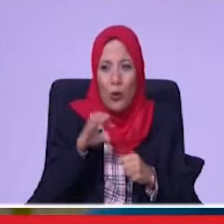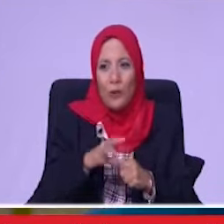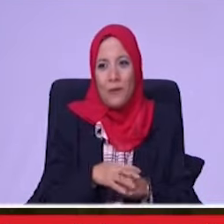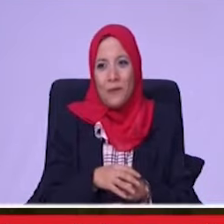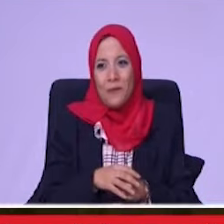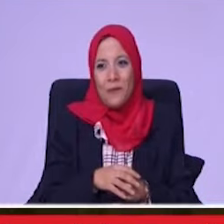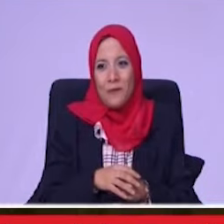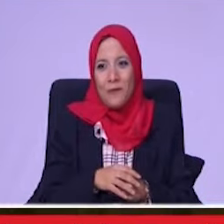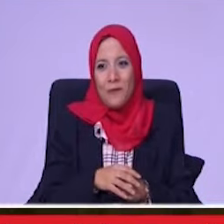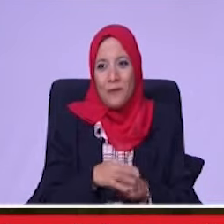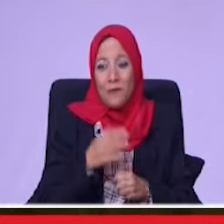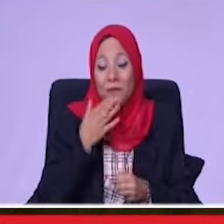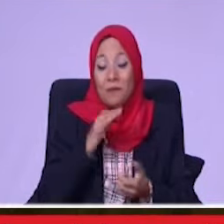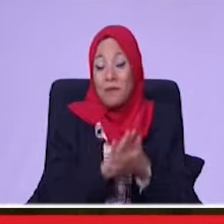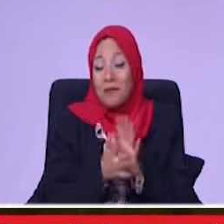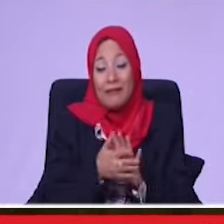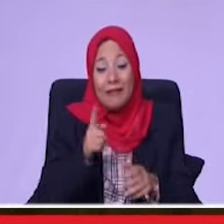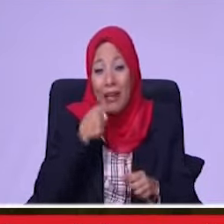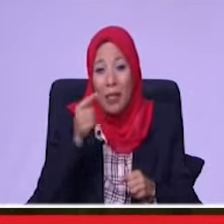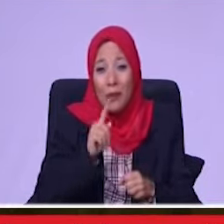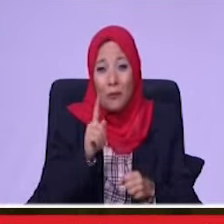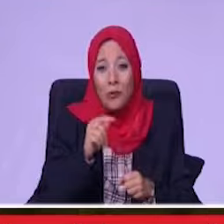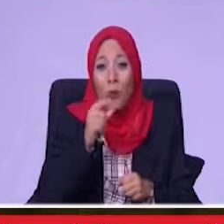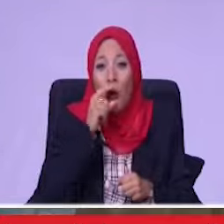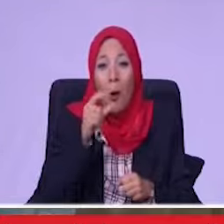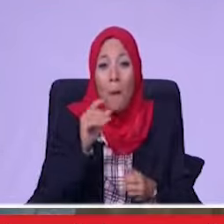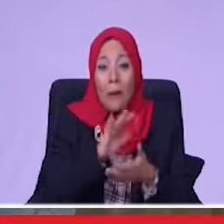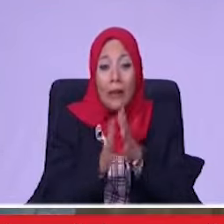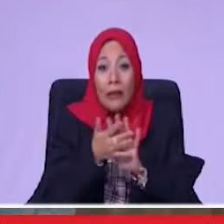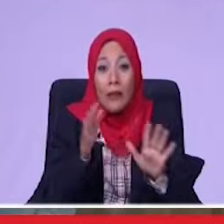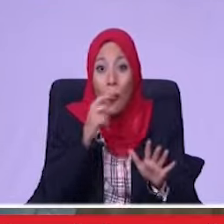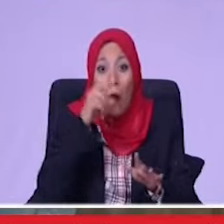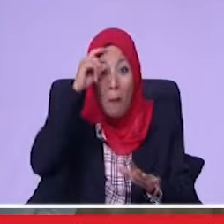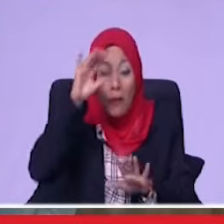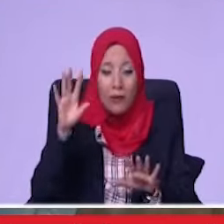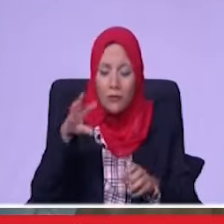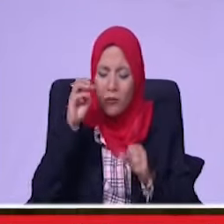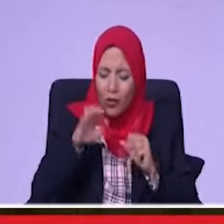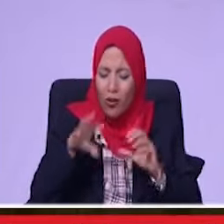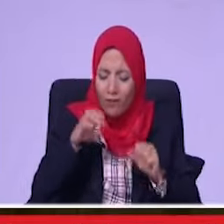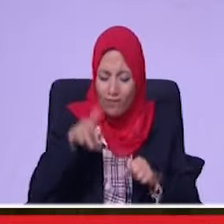يعني هو ما بيتكلمش غير بس في القرآن؟